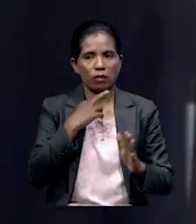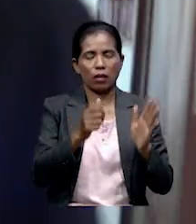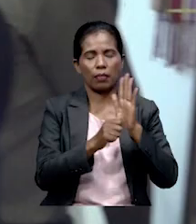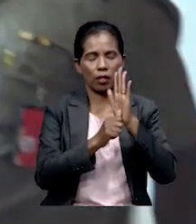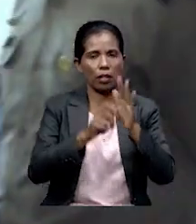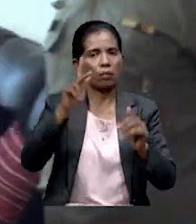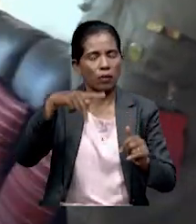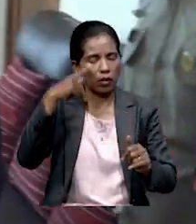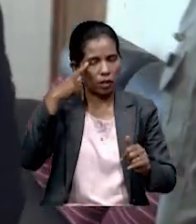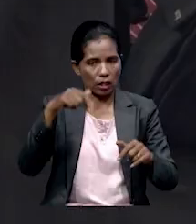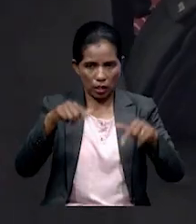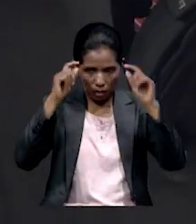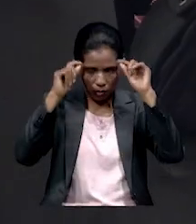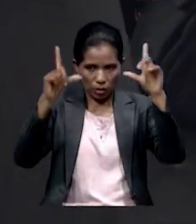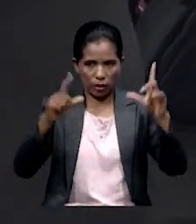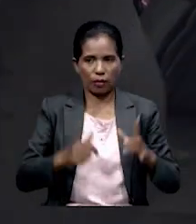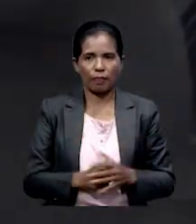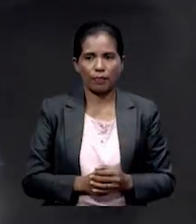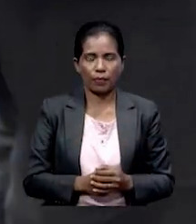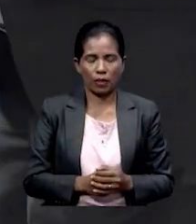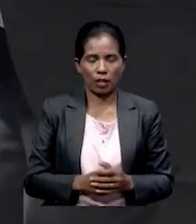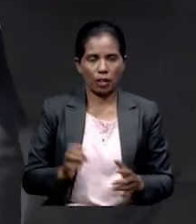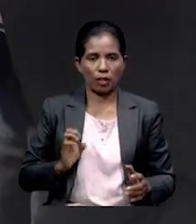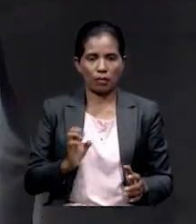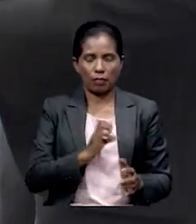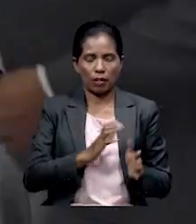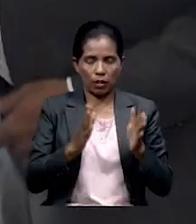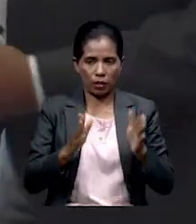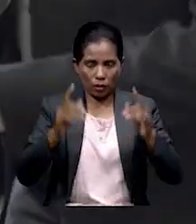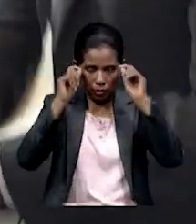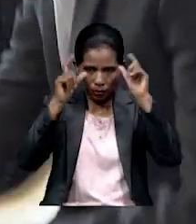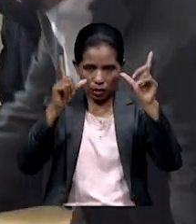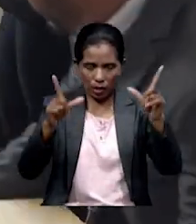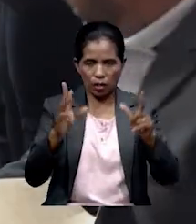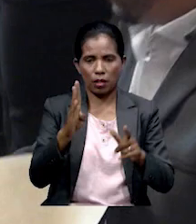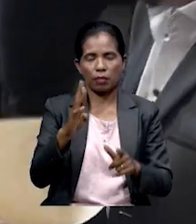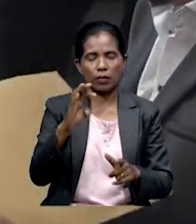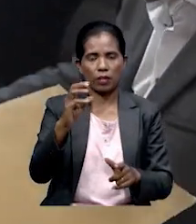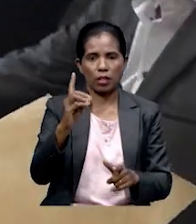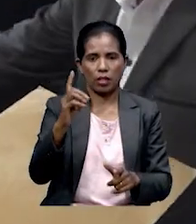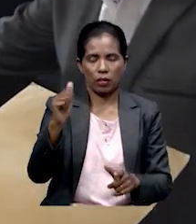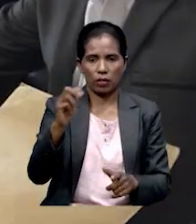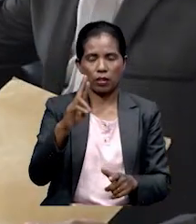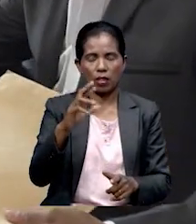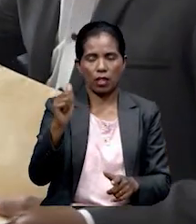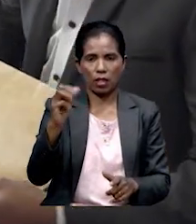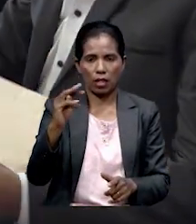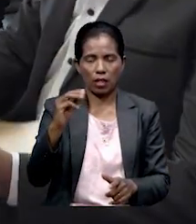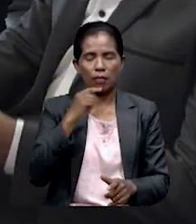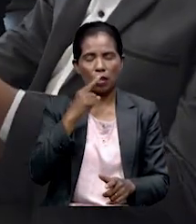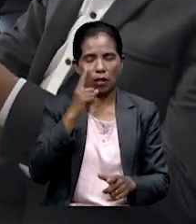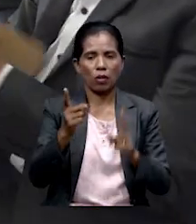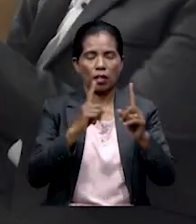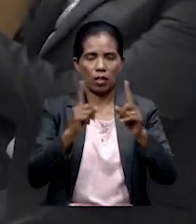politika investimento ya Timor Leste. Ambassador Timor Leste ba Brunei Darussalam explica durante encontro Jose Festado discutimos kono